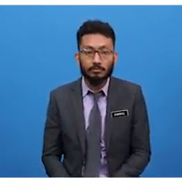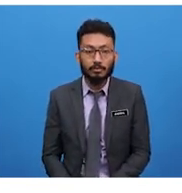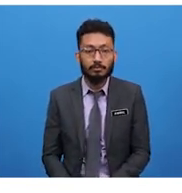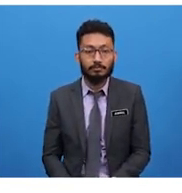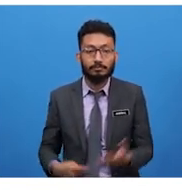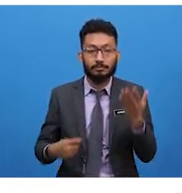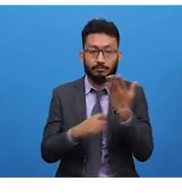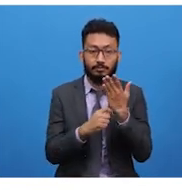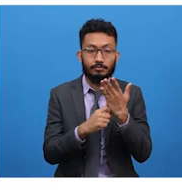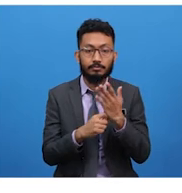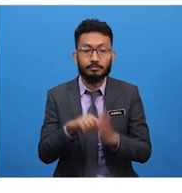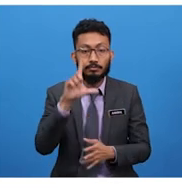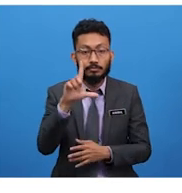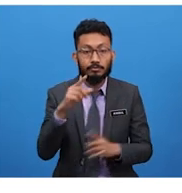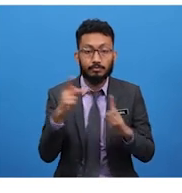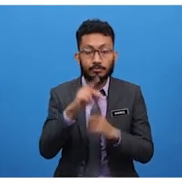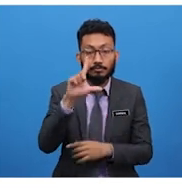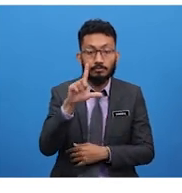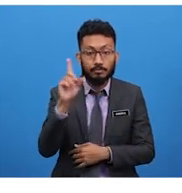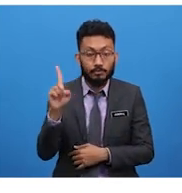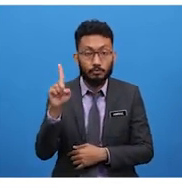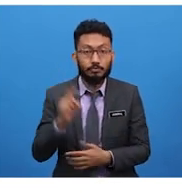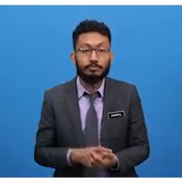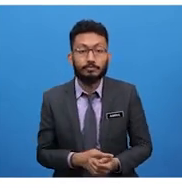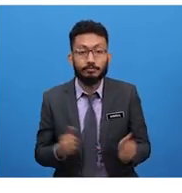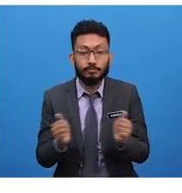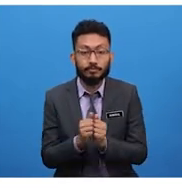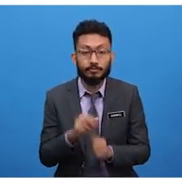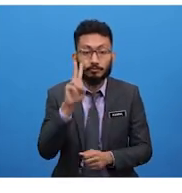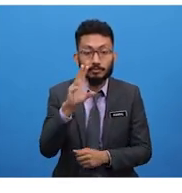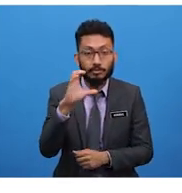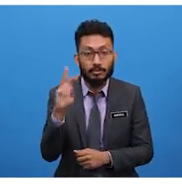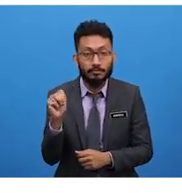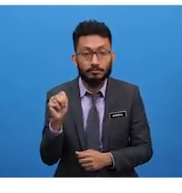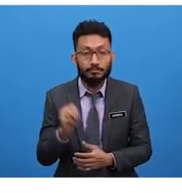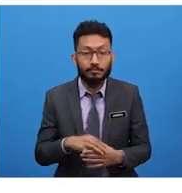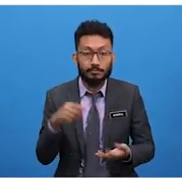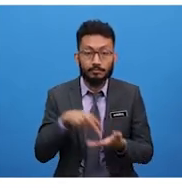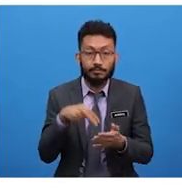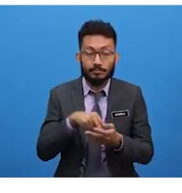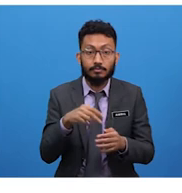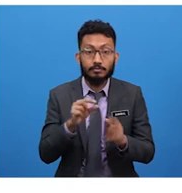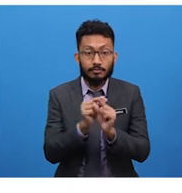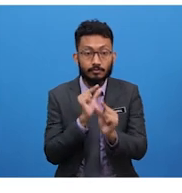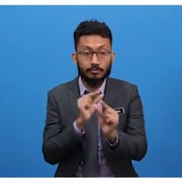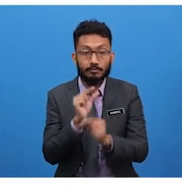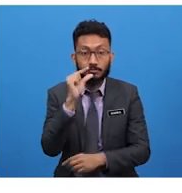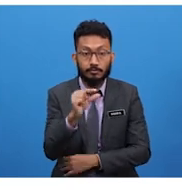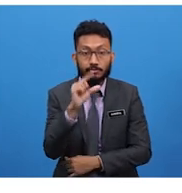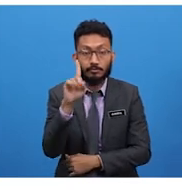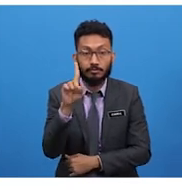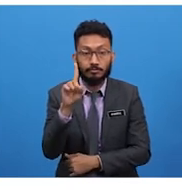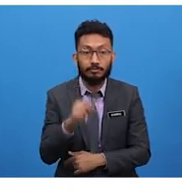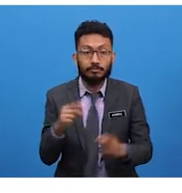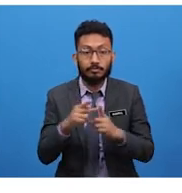Tandakan titik L ke titik L1 dengan ukuran 2 cm. Naikkan garisan dari titik G1 ke